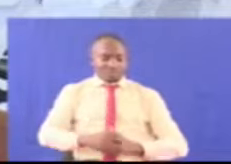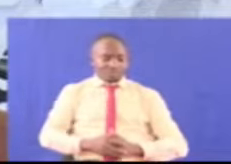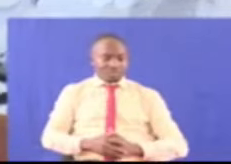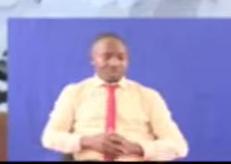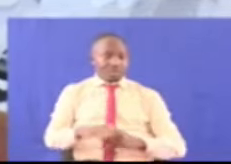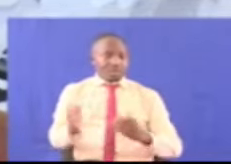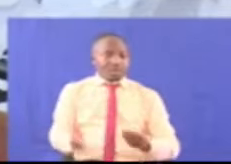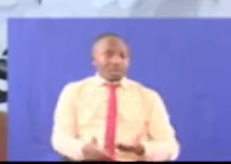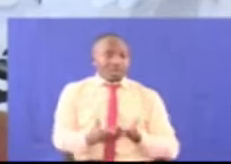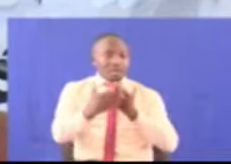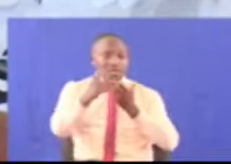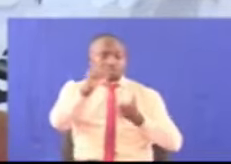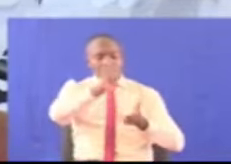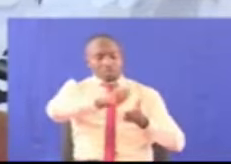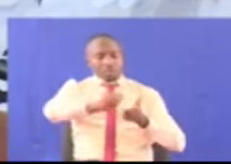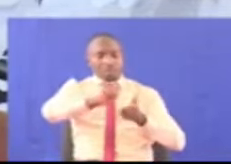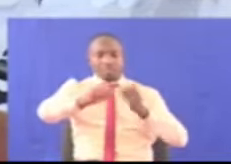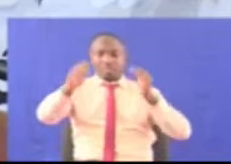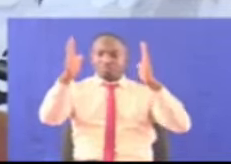Katibu Mkuu.